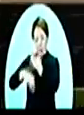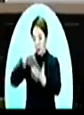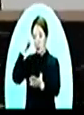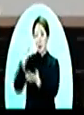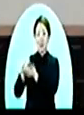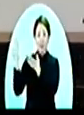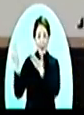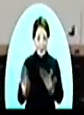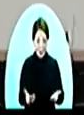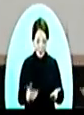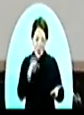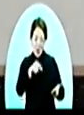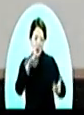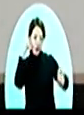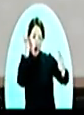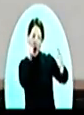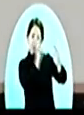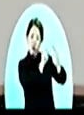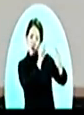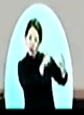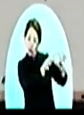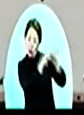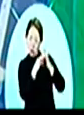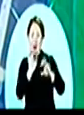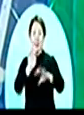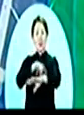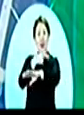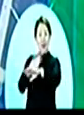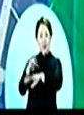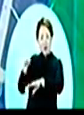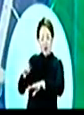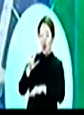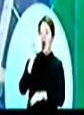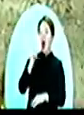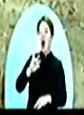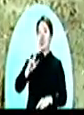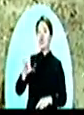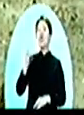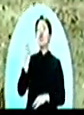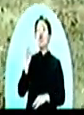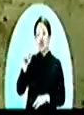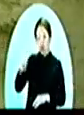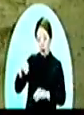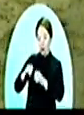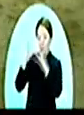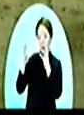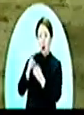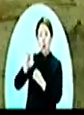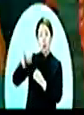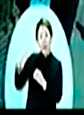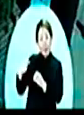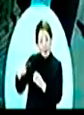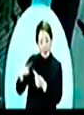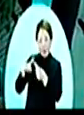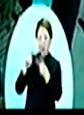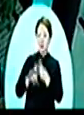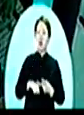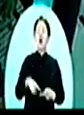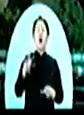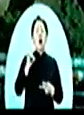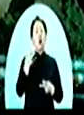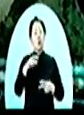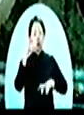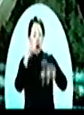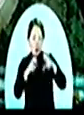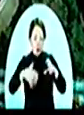юм. Дэвшүүлсэн зорилтынхон хүрээнд дархны арьс ширний цогцлбрийн нэг бүтцийн бүтээн байгуулалт, ховд үйлдвэрлэл технологийн